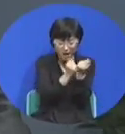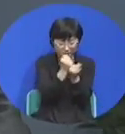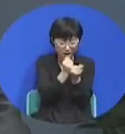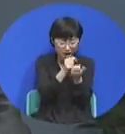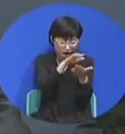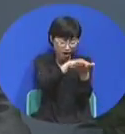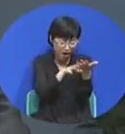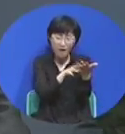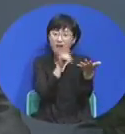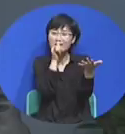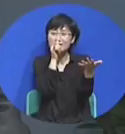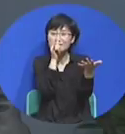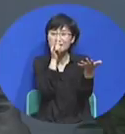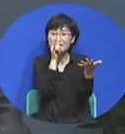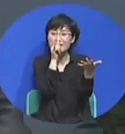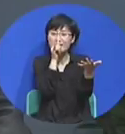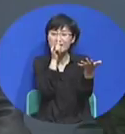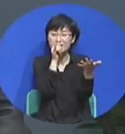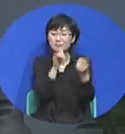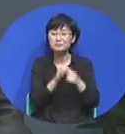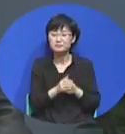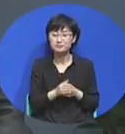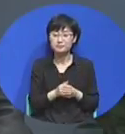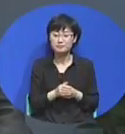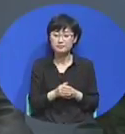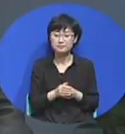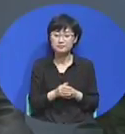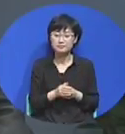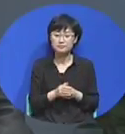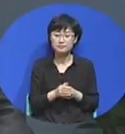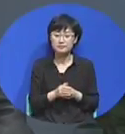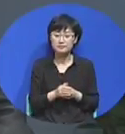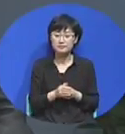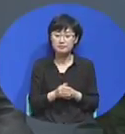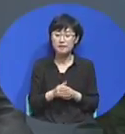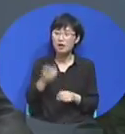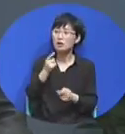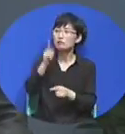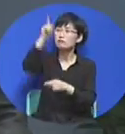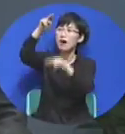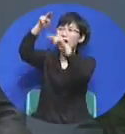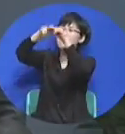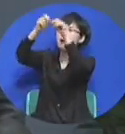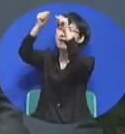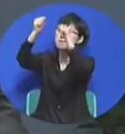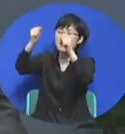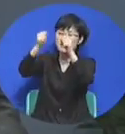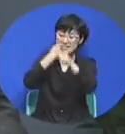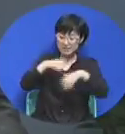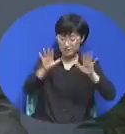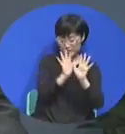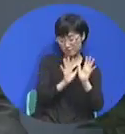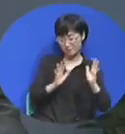about and they relay that voice of God. 그때에 하나님이 나를 내가 누구를 보낼 거랬잖아. At that time the Lord